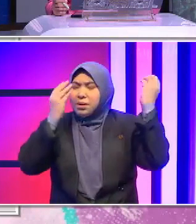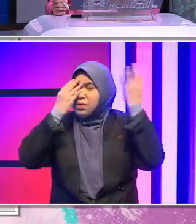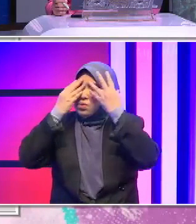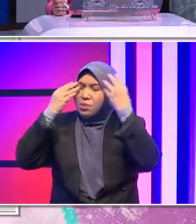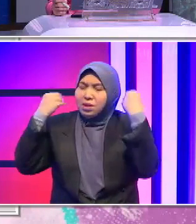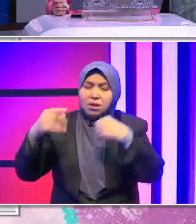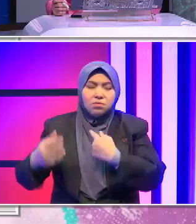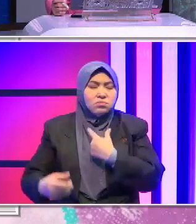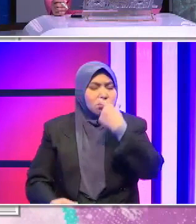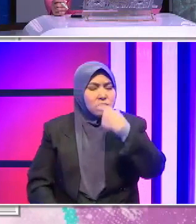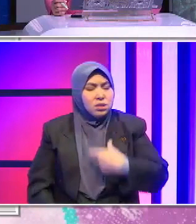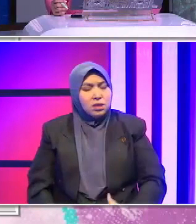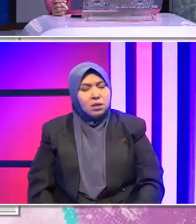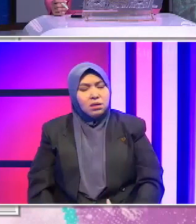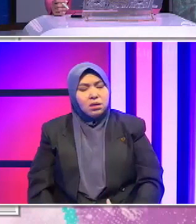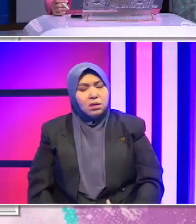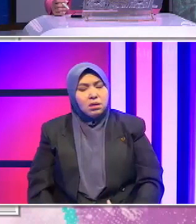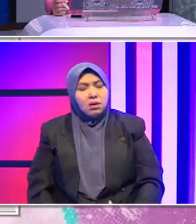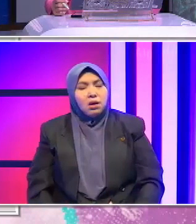فردا